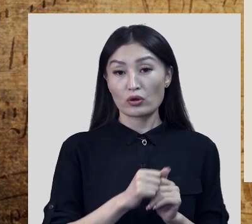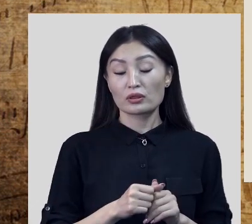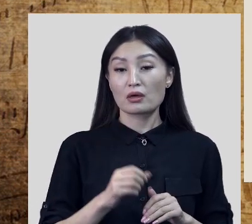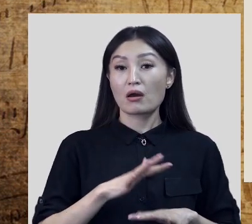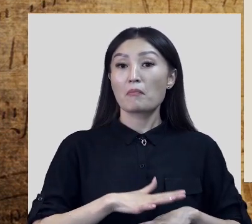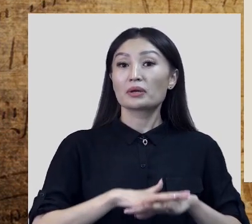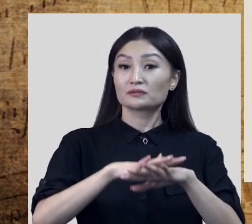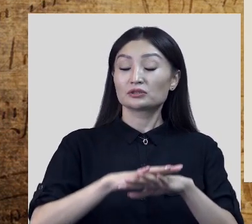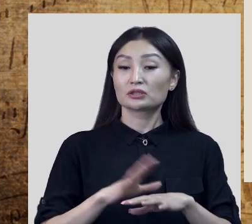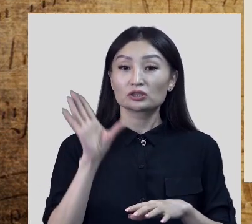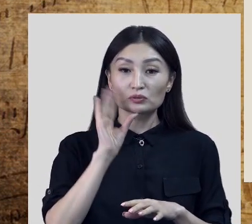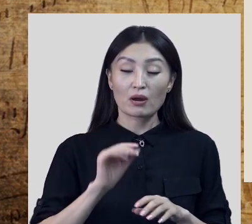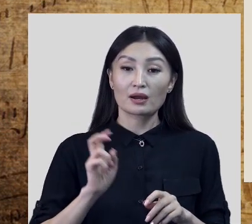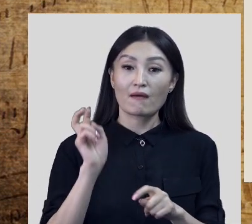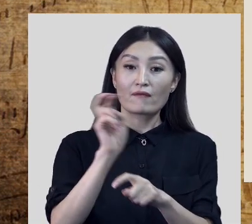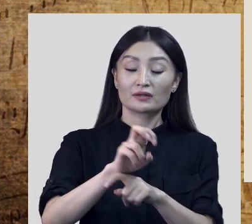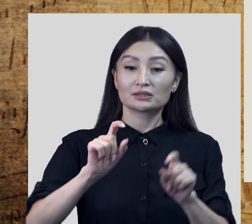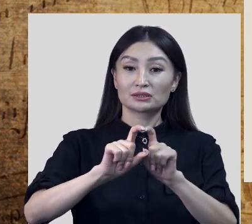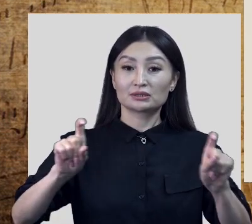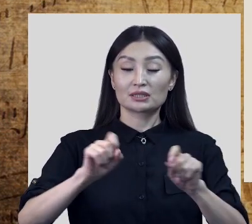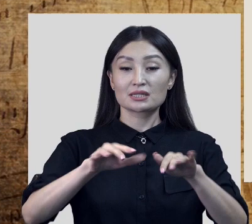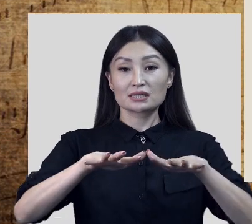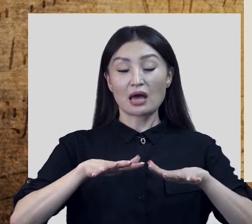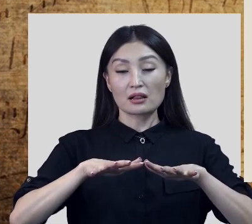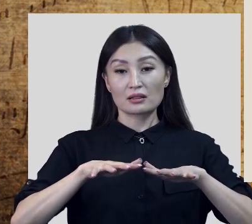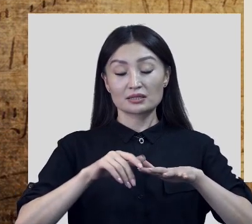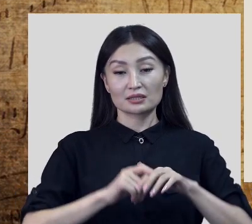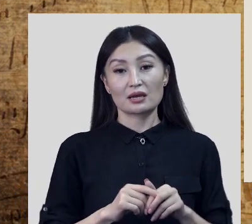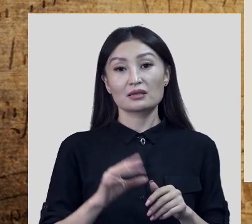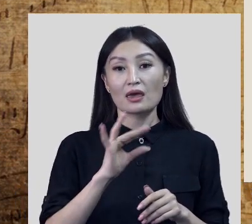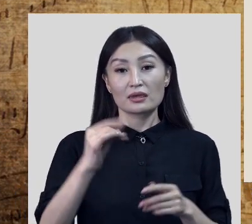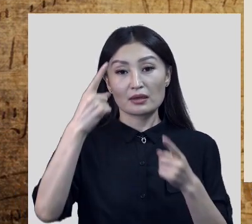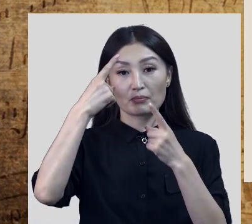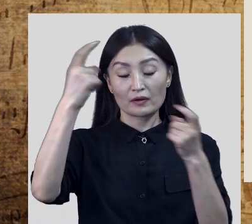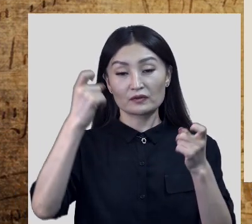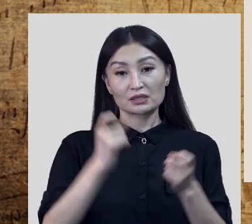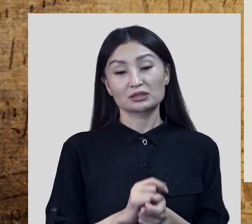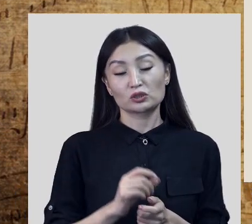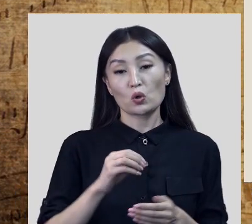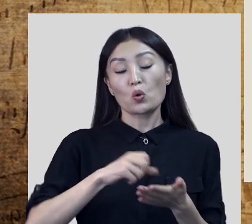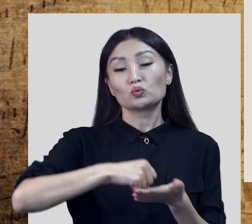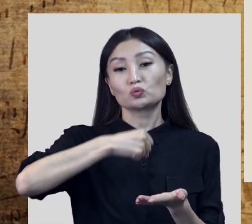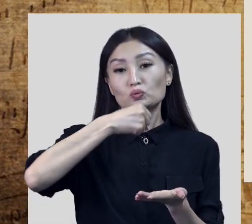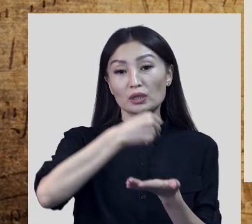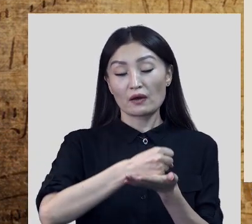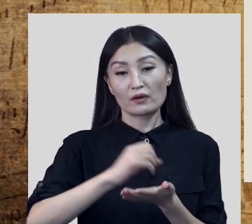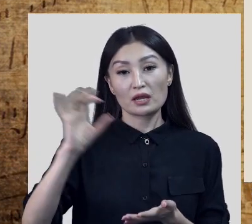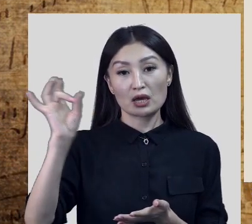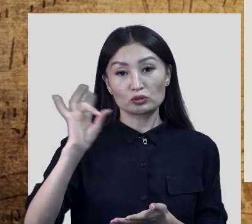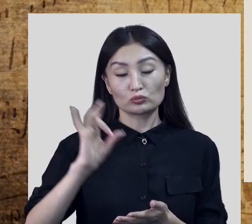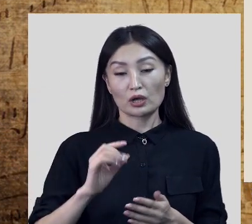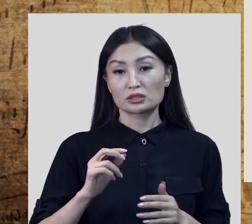манифестанты ворвались сдал заседание законодательного корпуса и провозгласили установление республиканского строя во